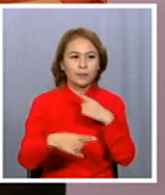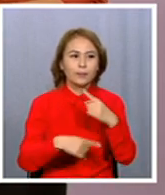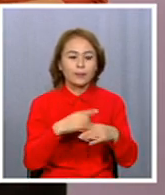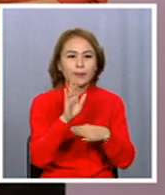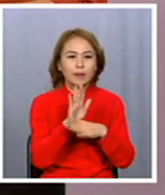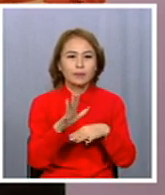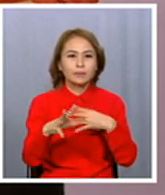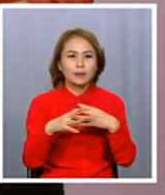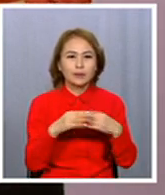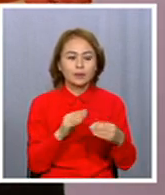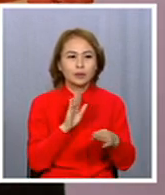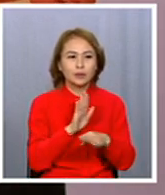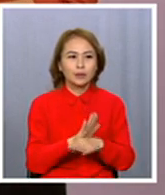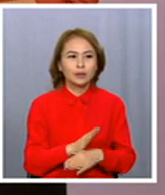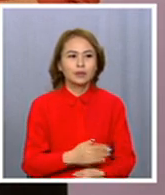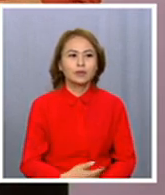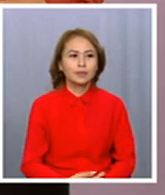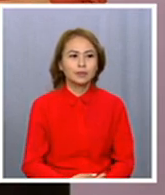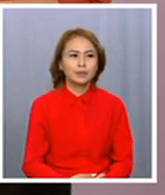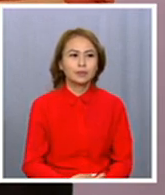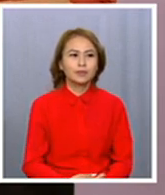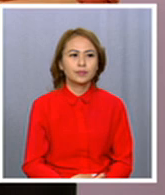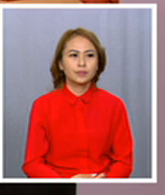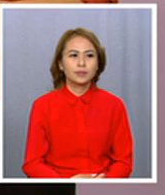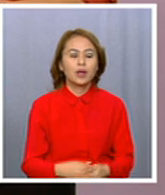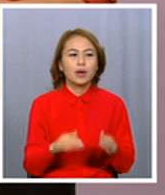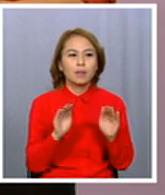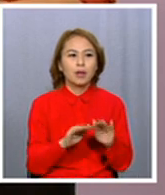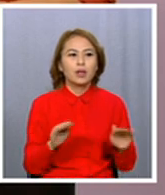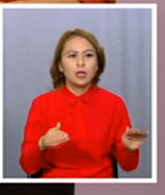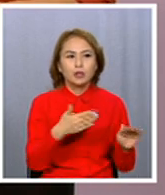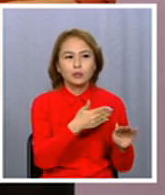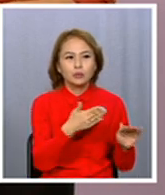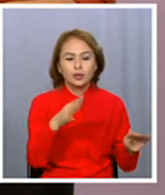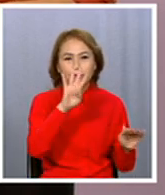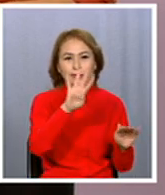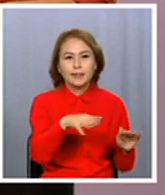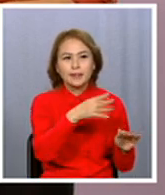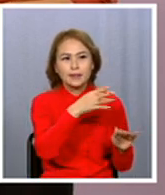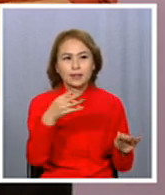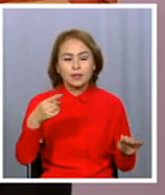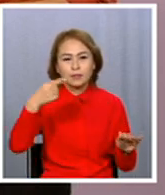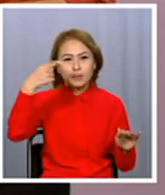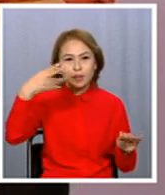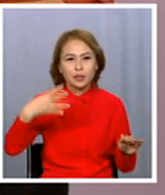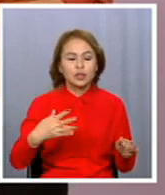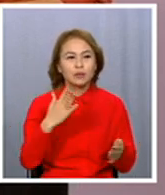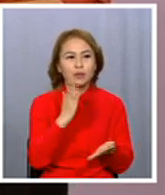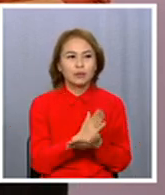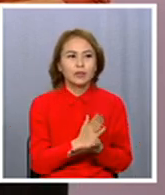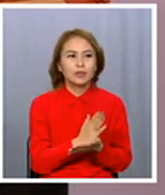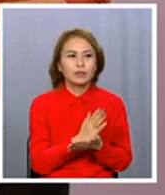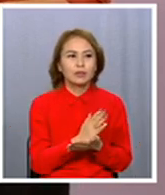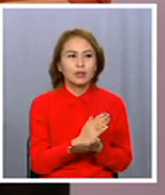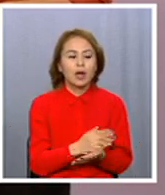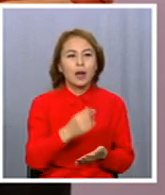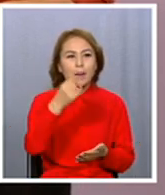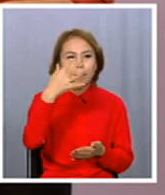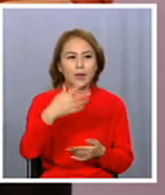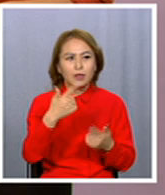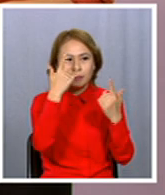бірге орындайық. Балалар, мұнда кестеде бірнеше мәліметтер берілген. Мәліметтің